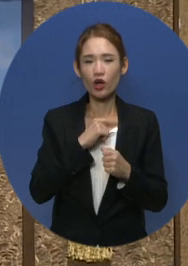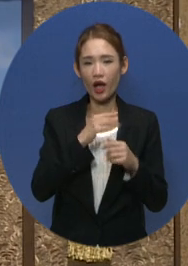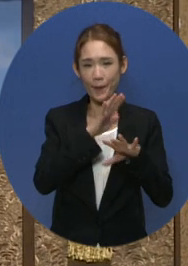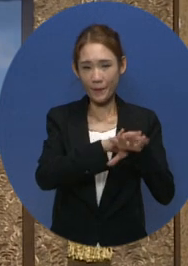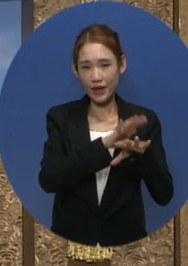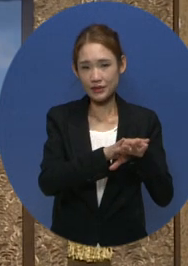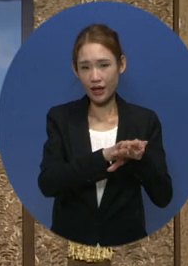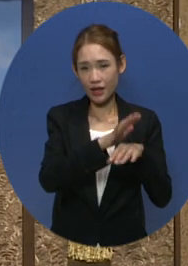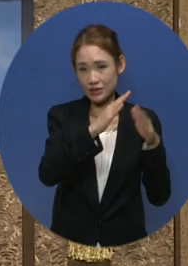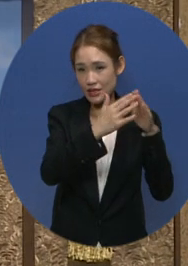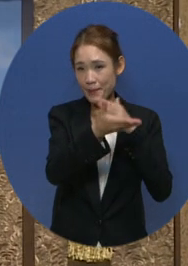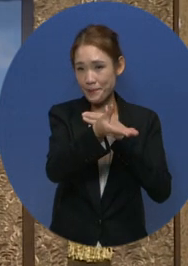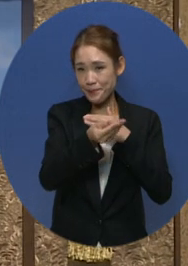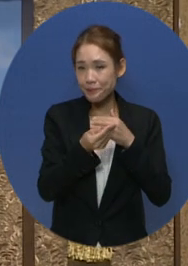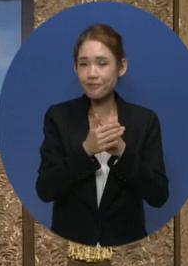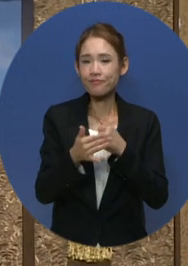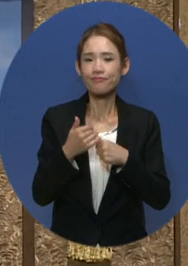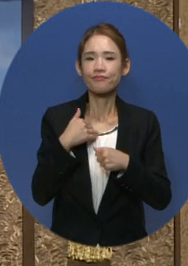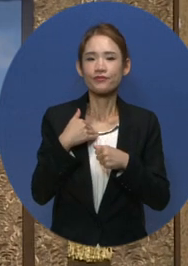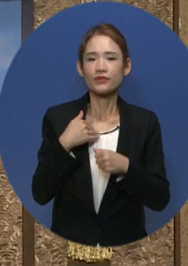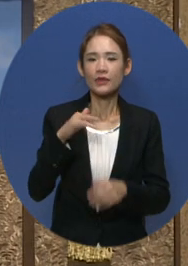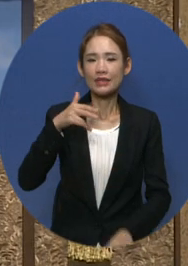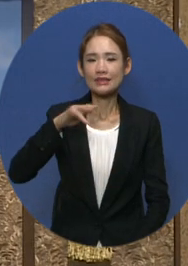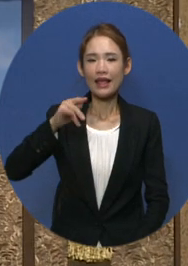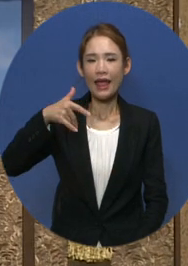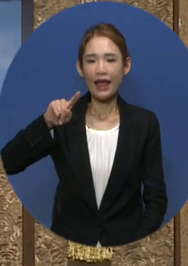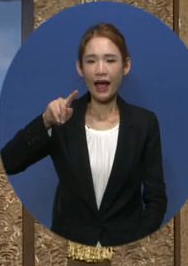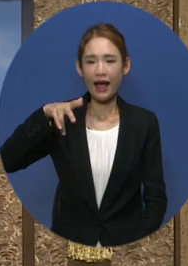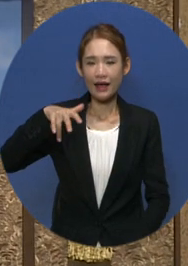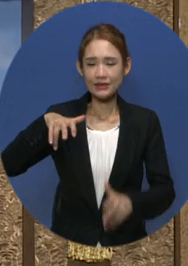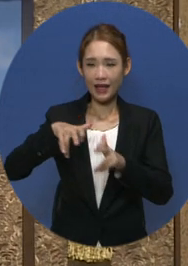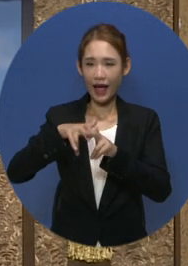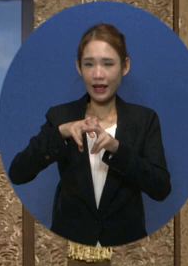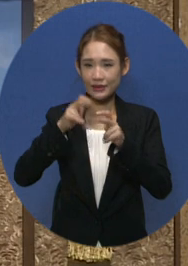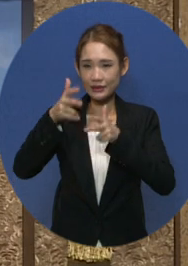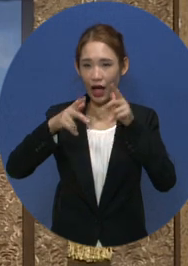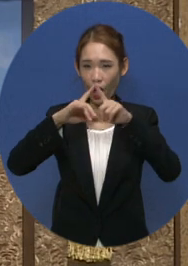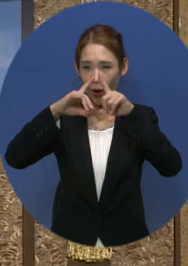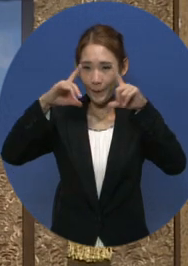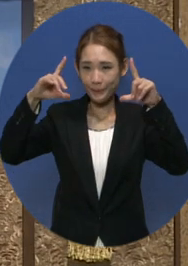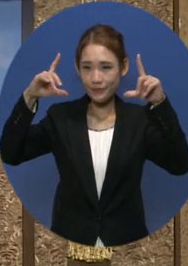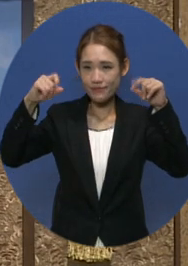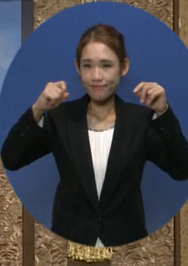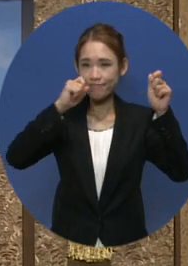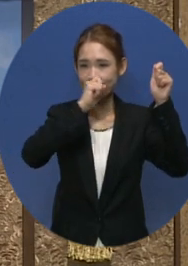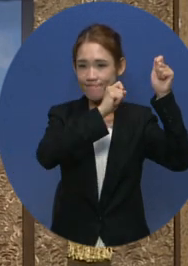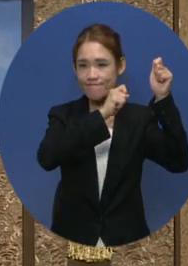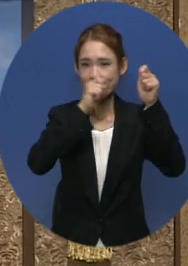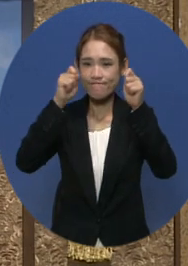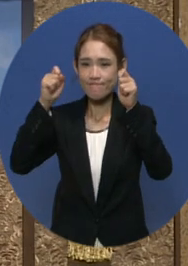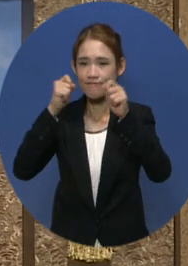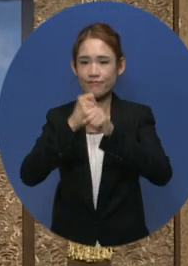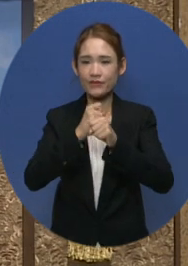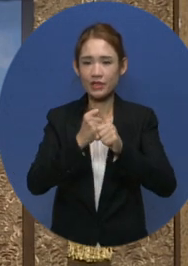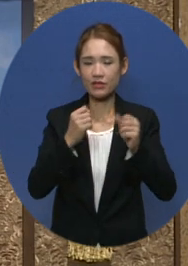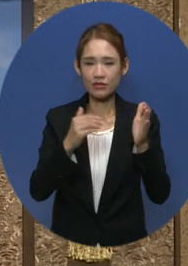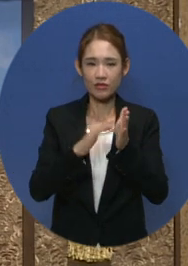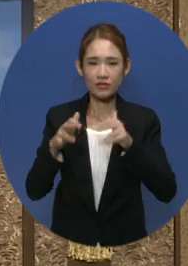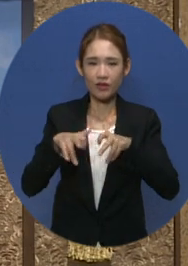해가지고 제가 장애인 사업부라고 하는 간판을 달고 네. 우리가 장애인들 이제 낮에 할 일